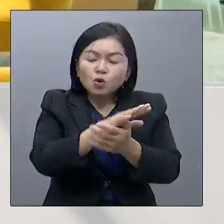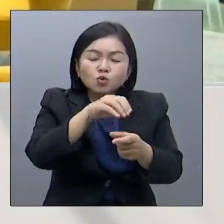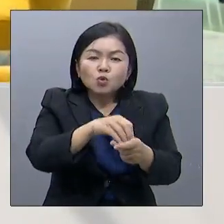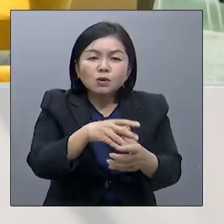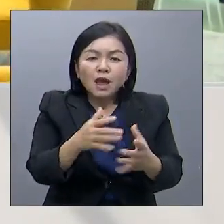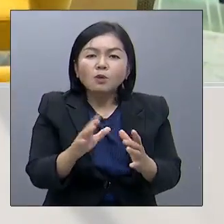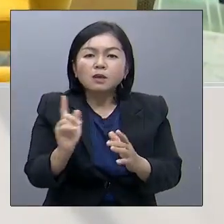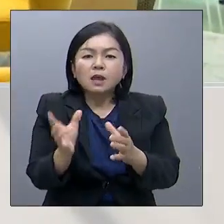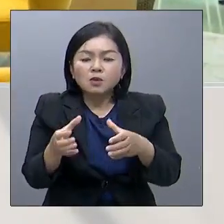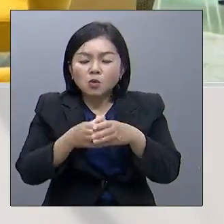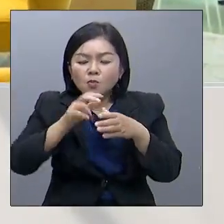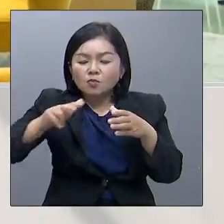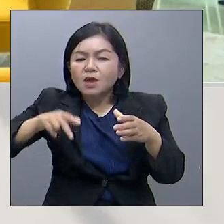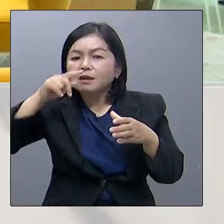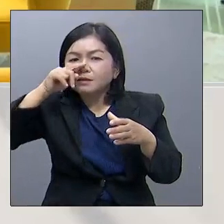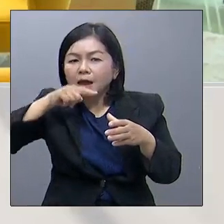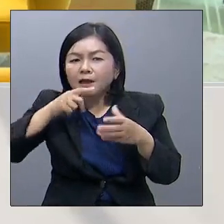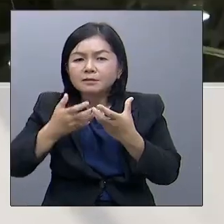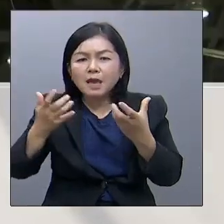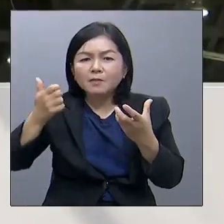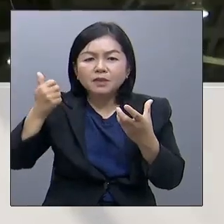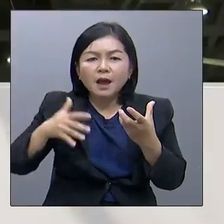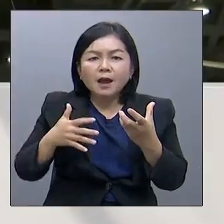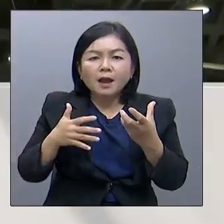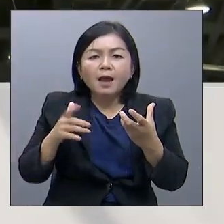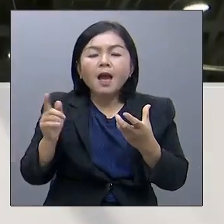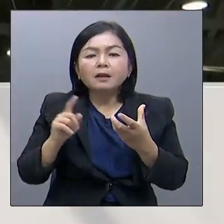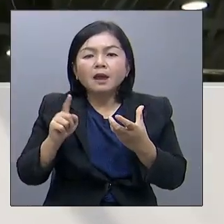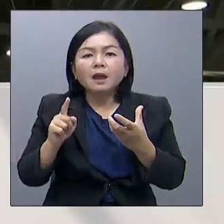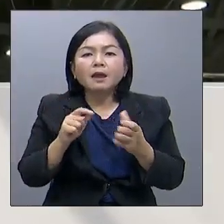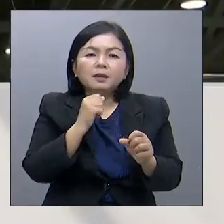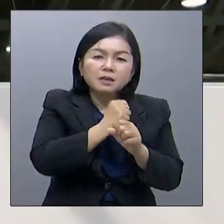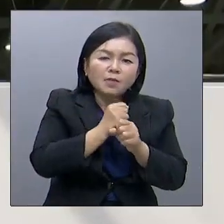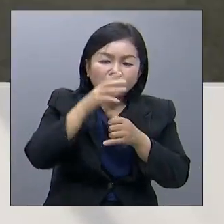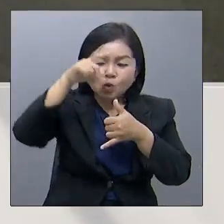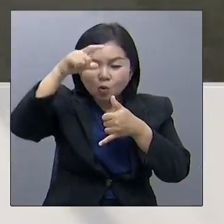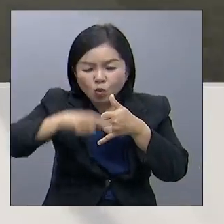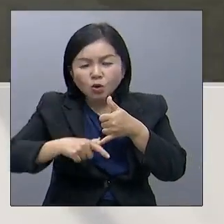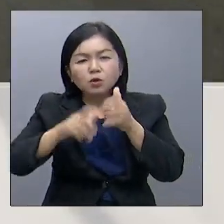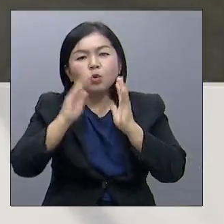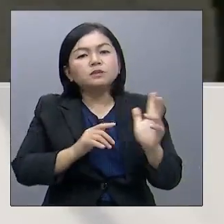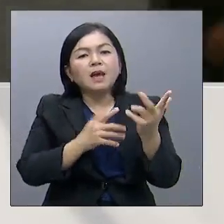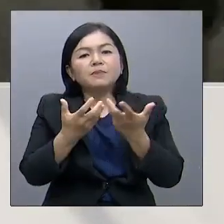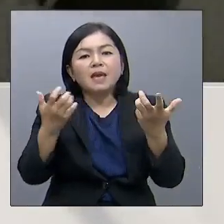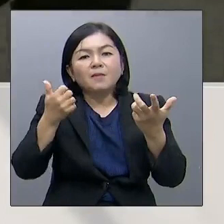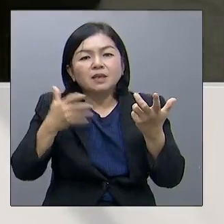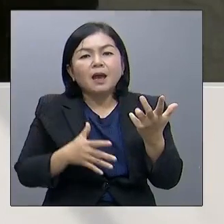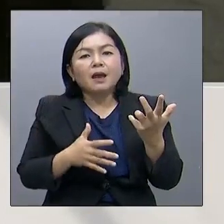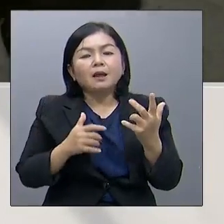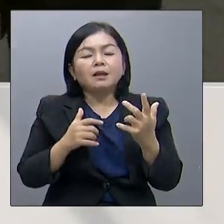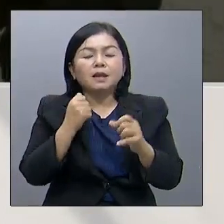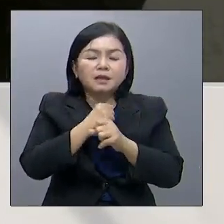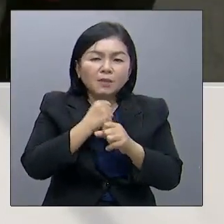ต้นสังกัดจึงแยกออกจากกันไม่ได้ระหว่างงานระหว่างคนของคน 3คนนี้แต่จนถึงวินาทีนี้